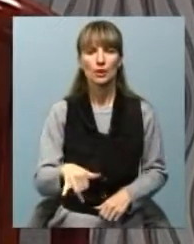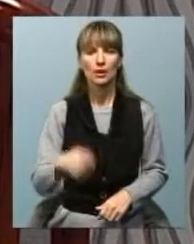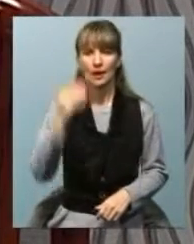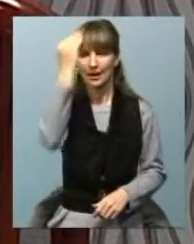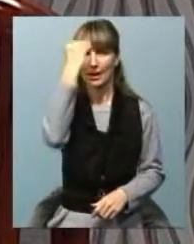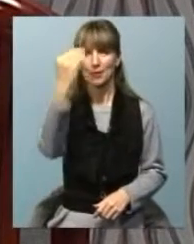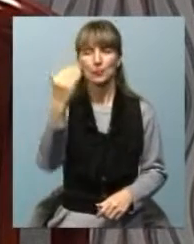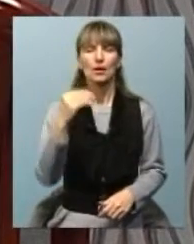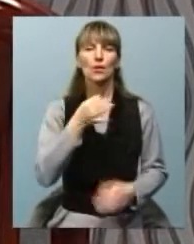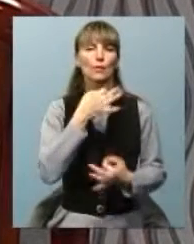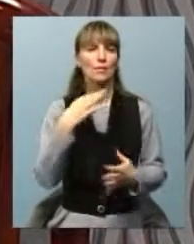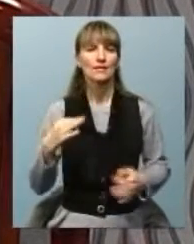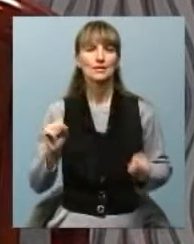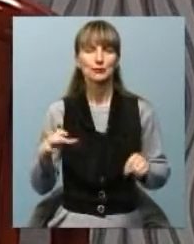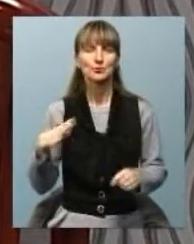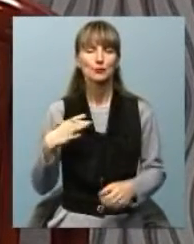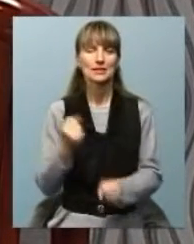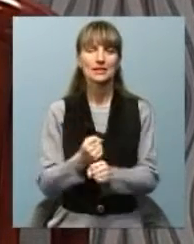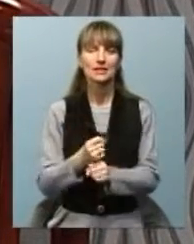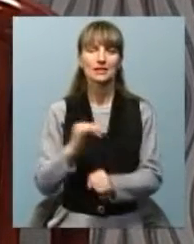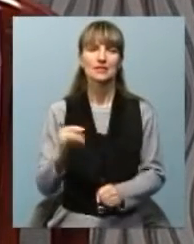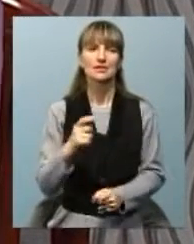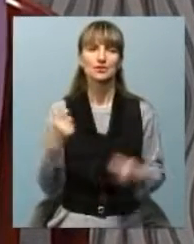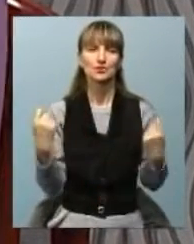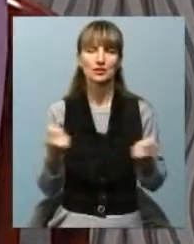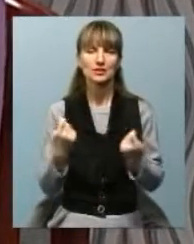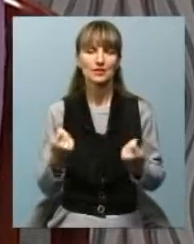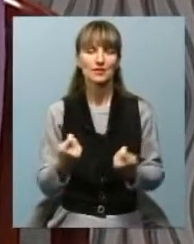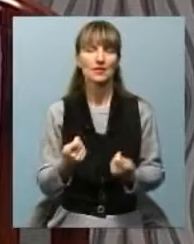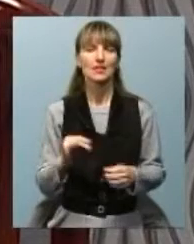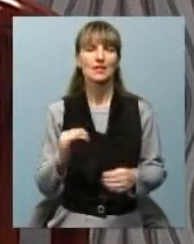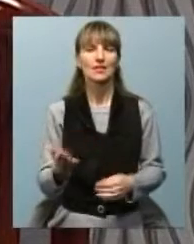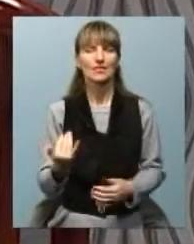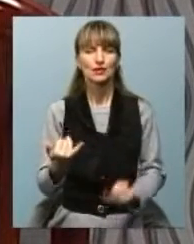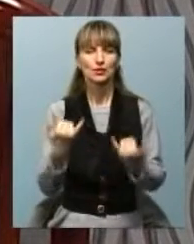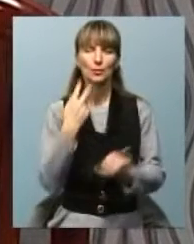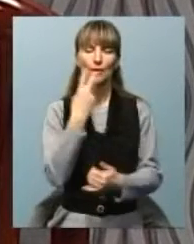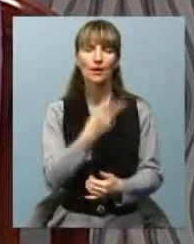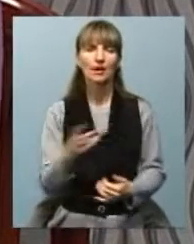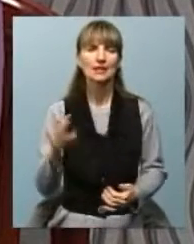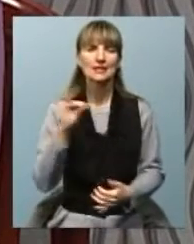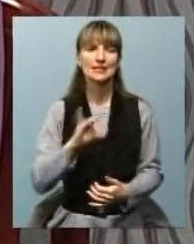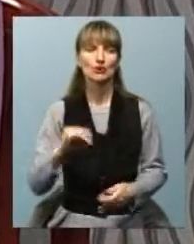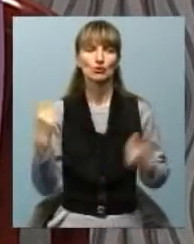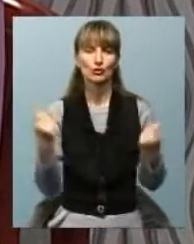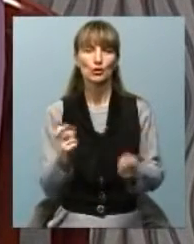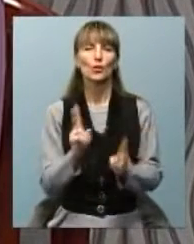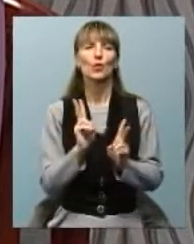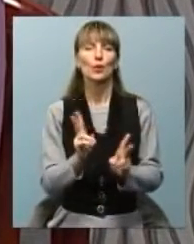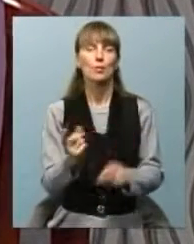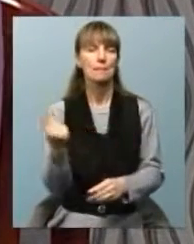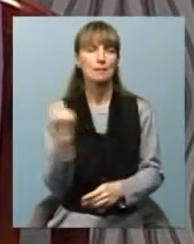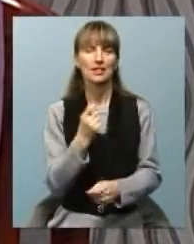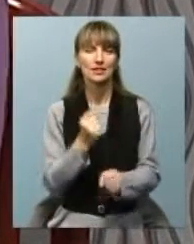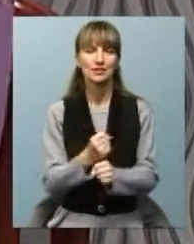кепка та будь-що, будь-яка річ може бути виготовлена із джинсів. Ну, а власне, давайте зараз і поглянемо історію джинсів, хто ж